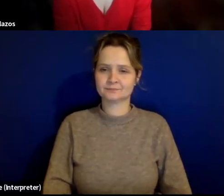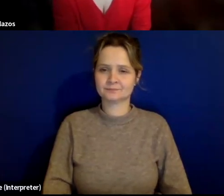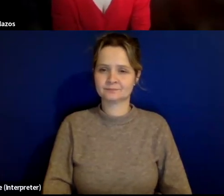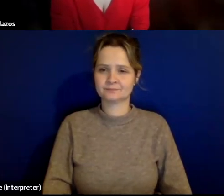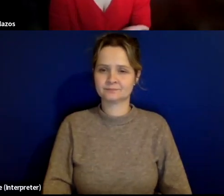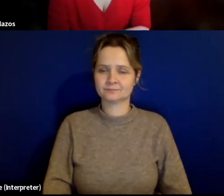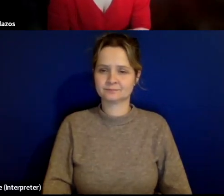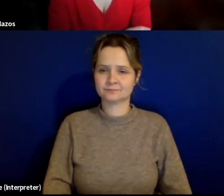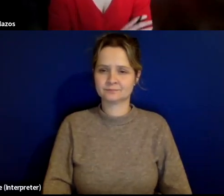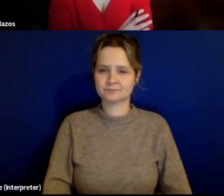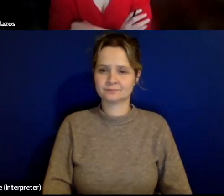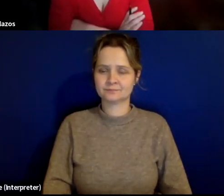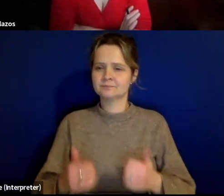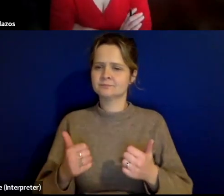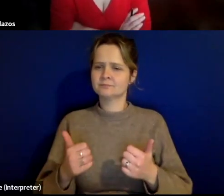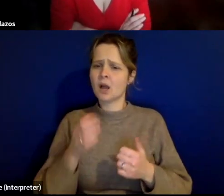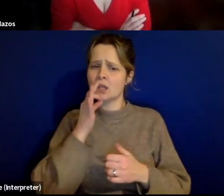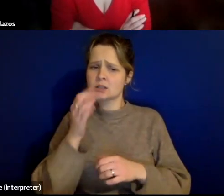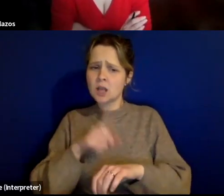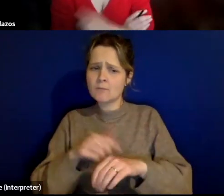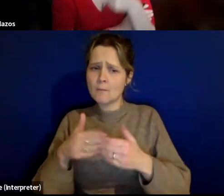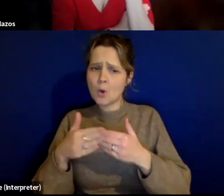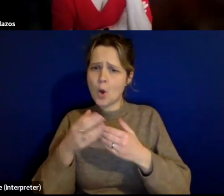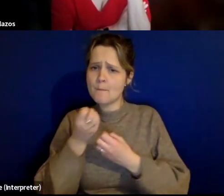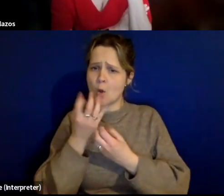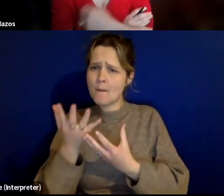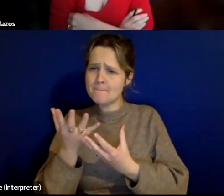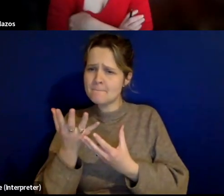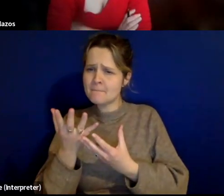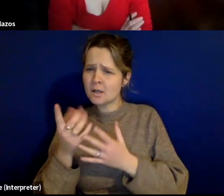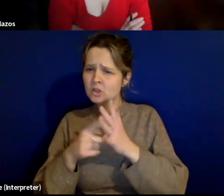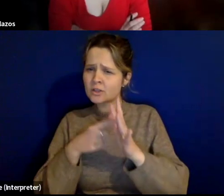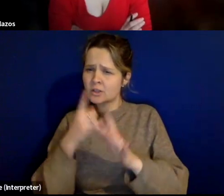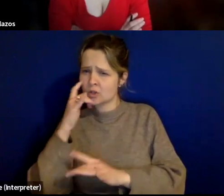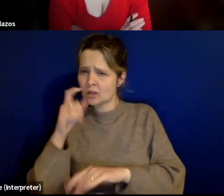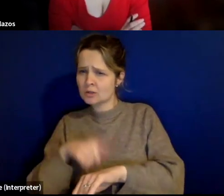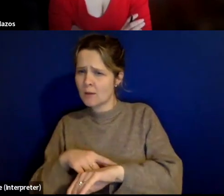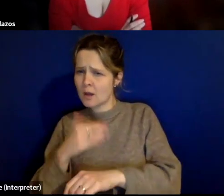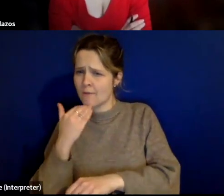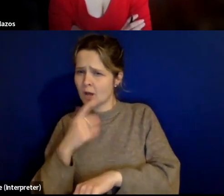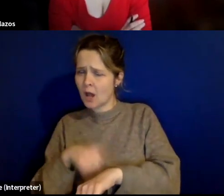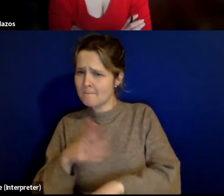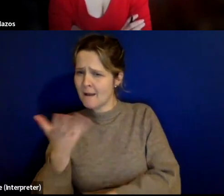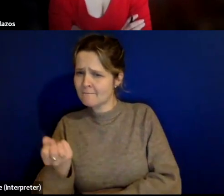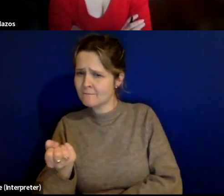Okay. Have we got time for another one? I don't know, Jessica.